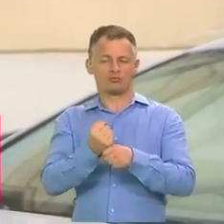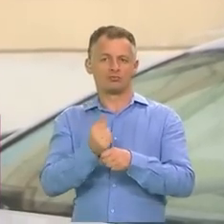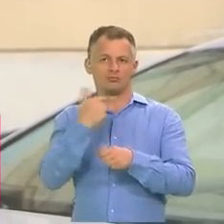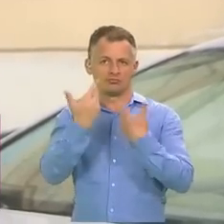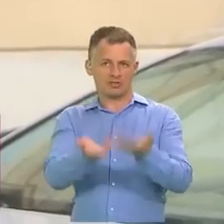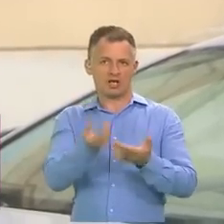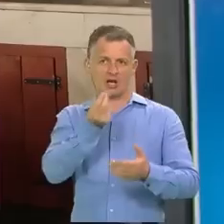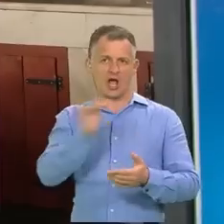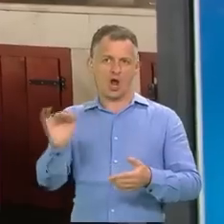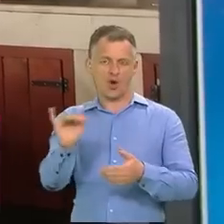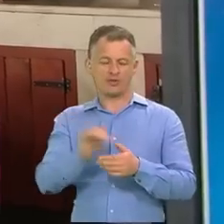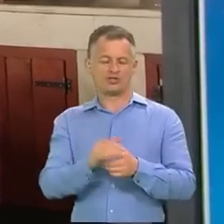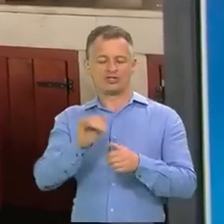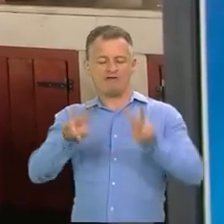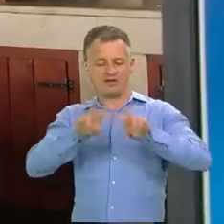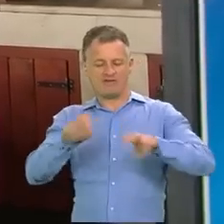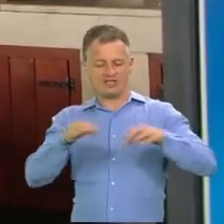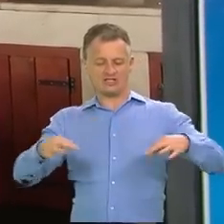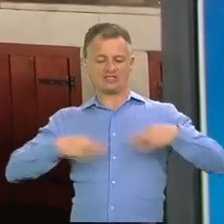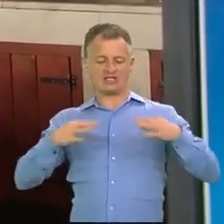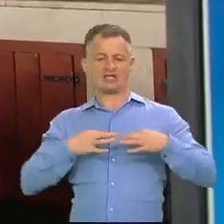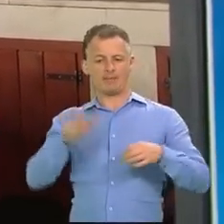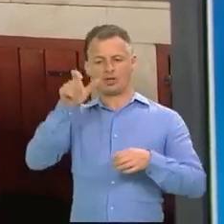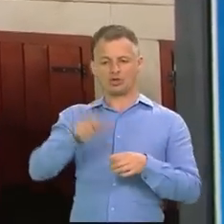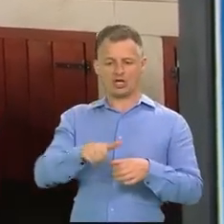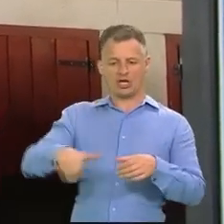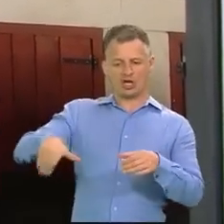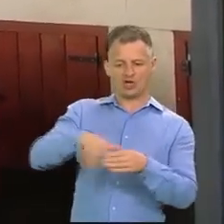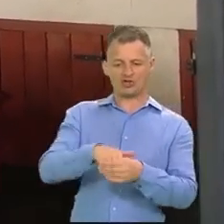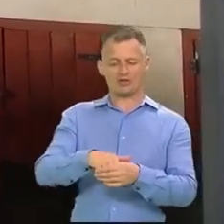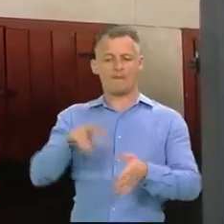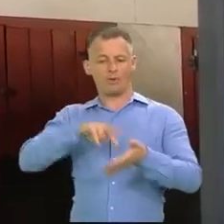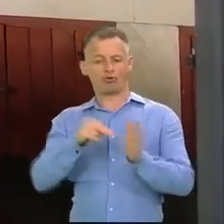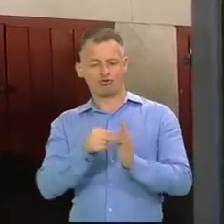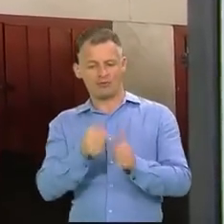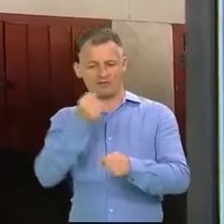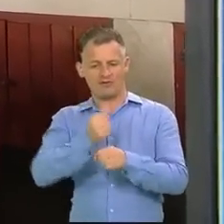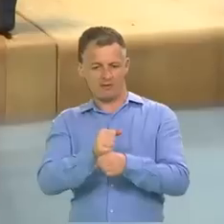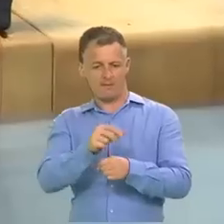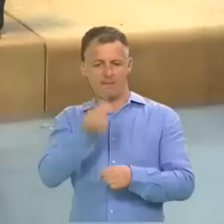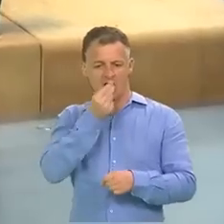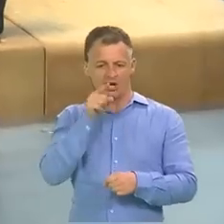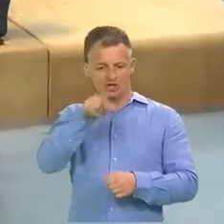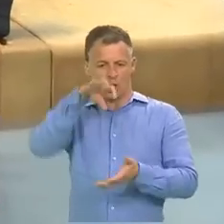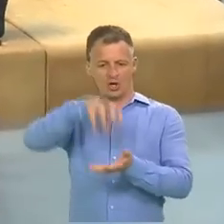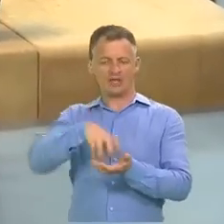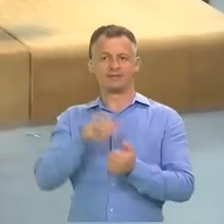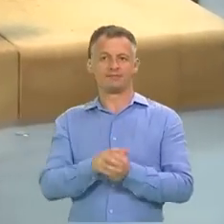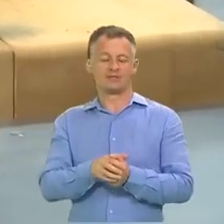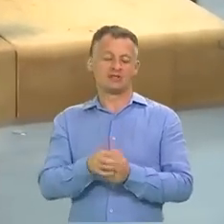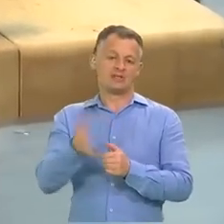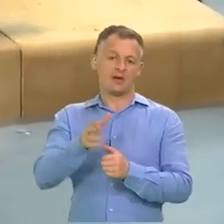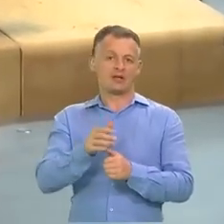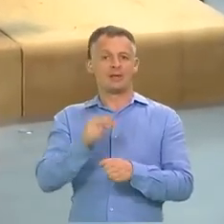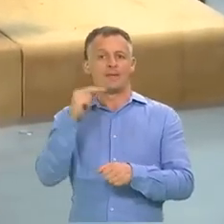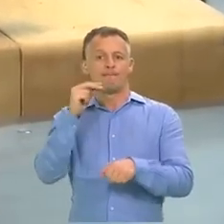au verificat și starea de sănătate a personalului care au participat la prepararea hranei în acea locație. Se pare că între prânz și cină